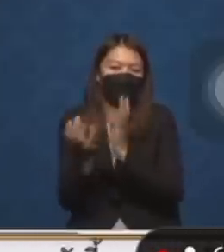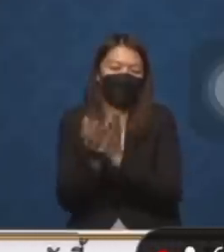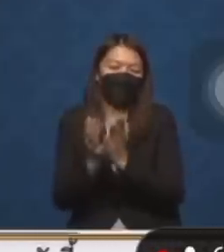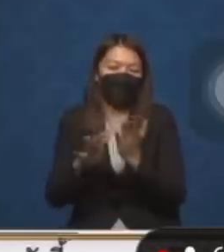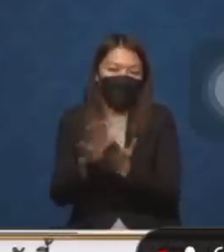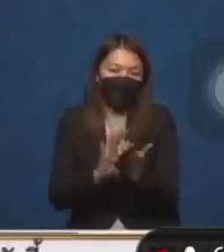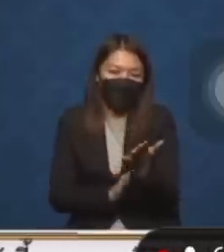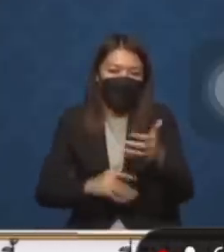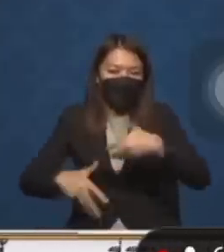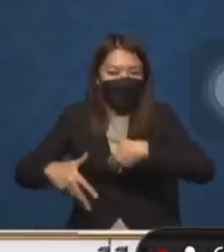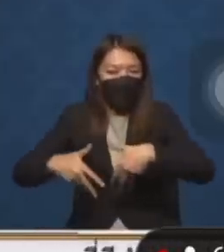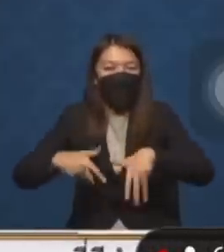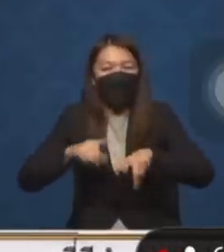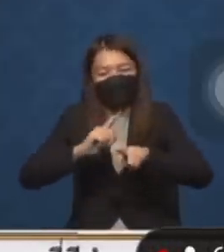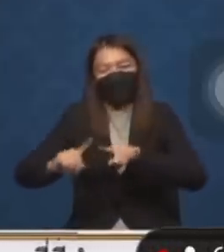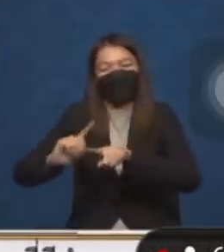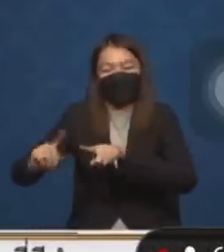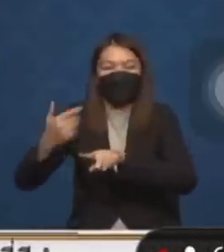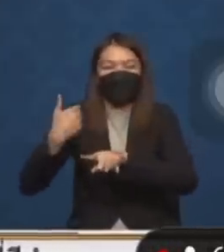ให้